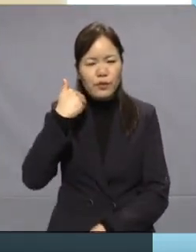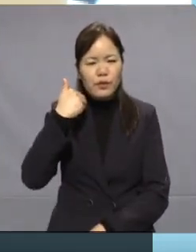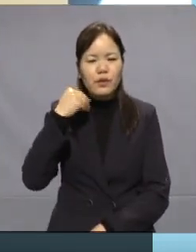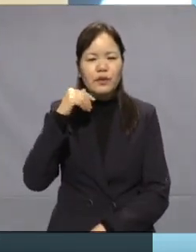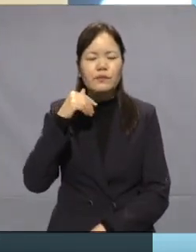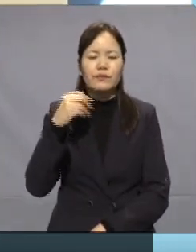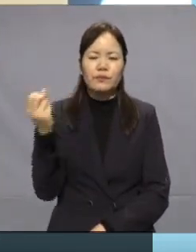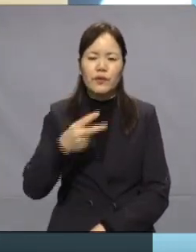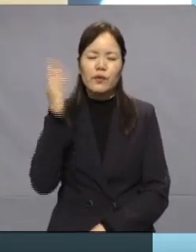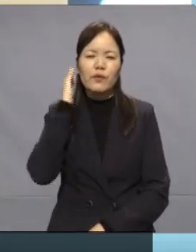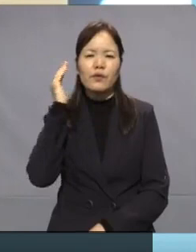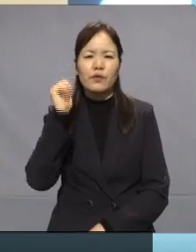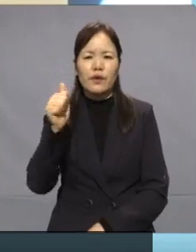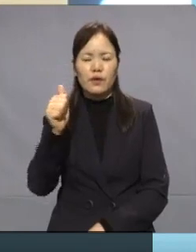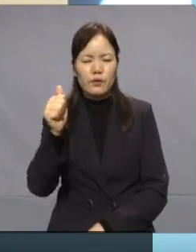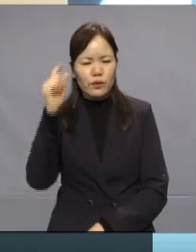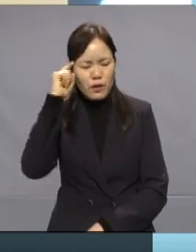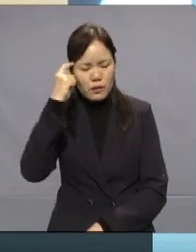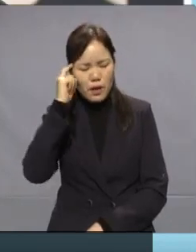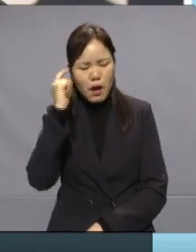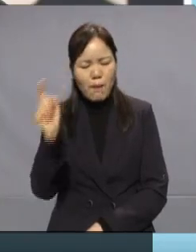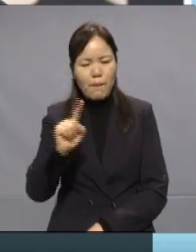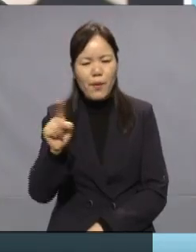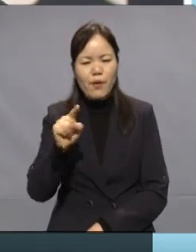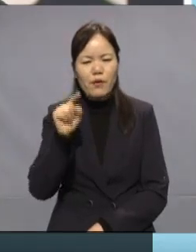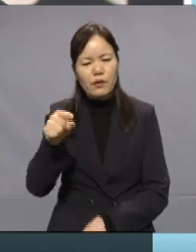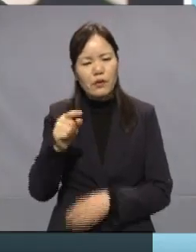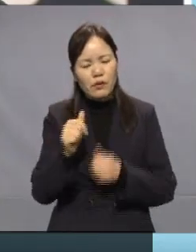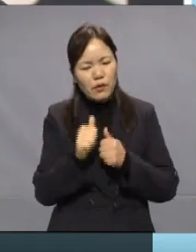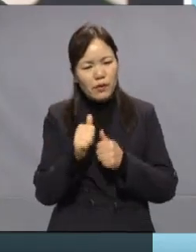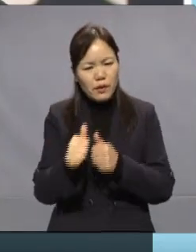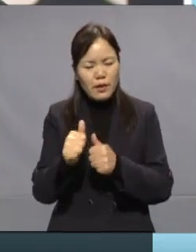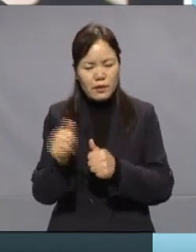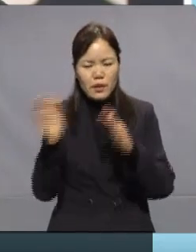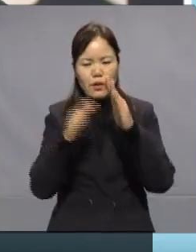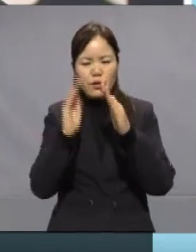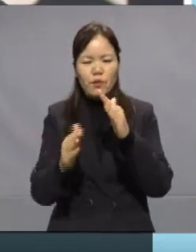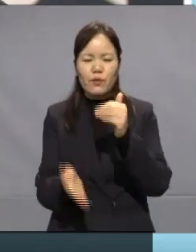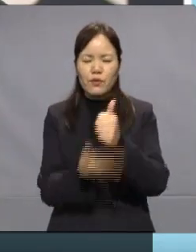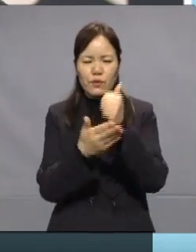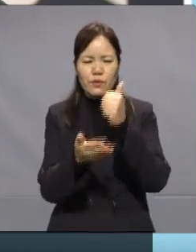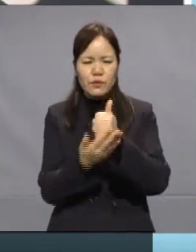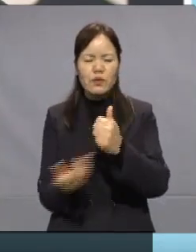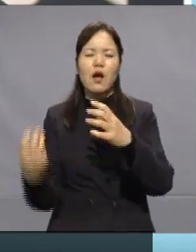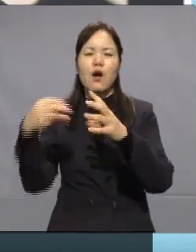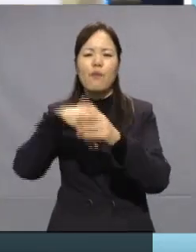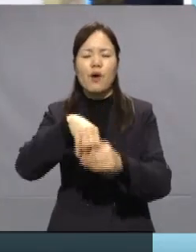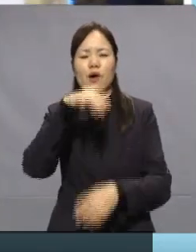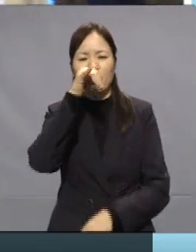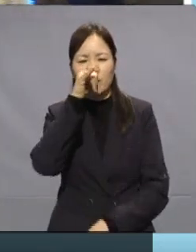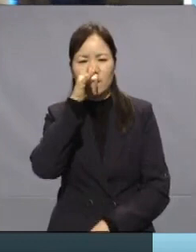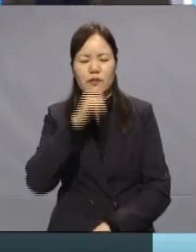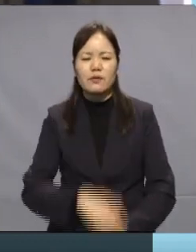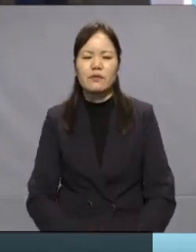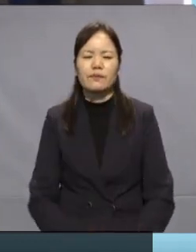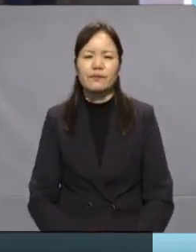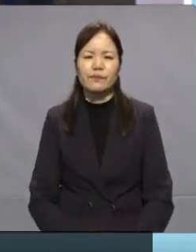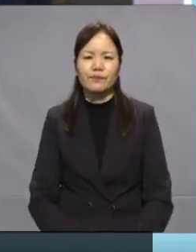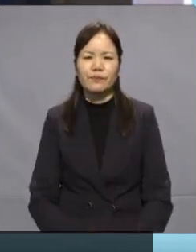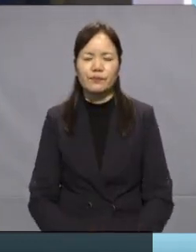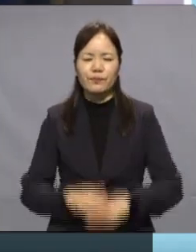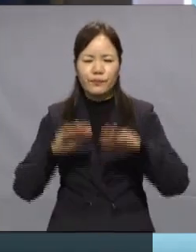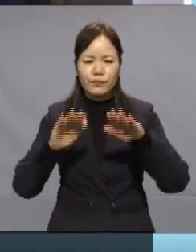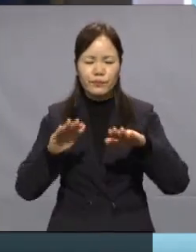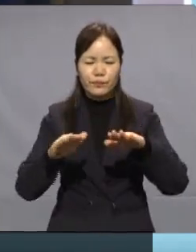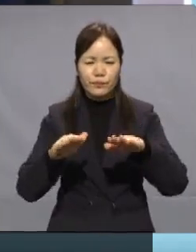있는가 그리고 대통령은 어떤 생각을 가지고 있는가 이런 것들이 공천에 어쨌든 반영되어 왔다는 것이 전례이기 때문에 저는